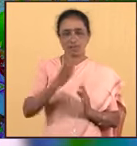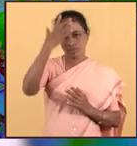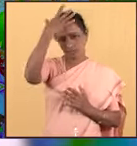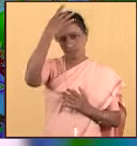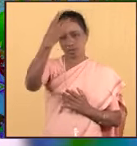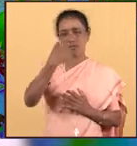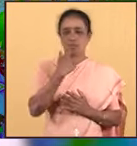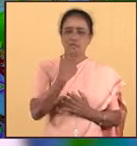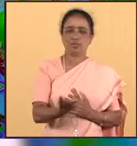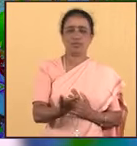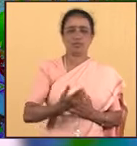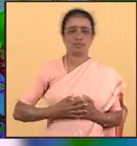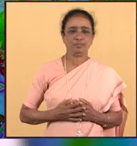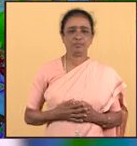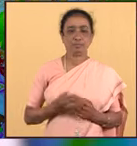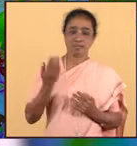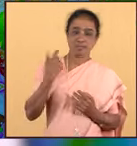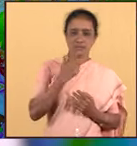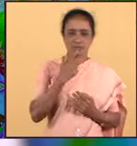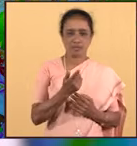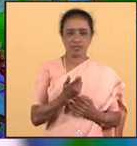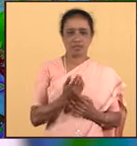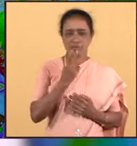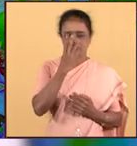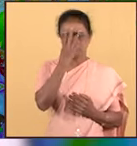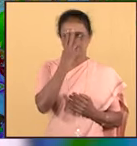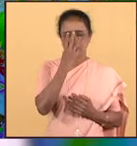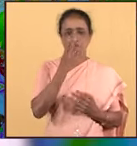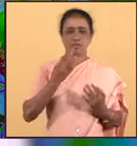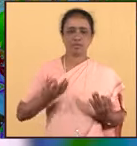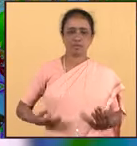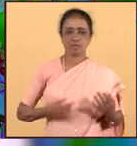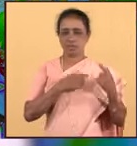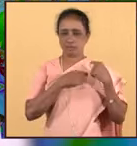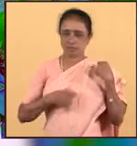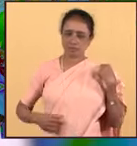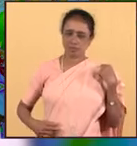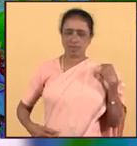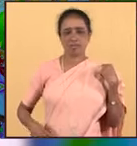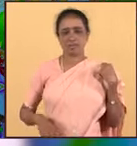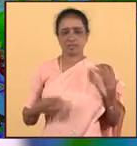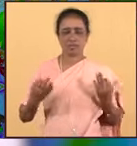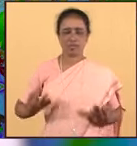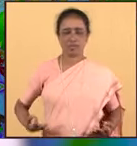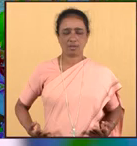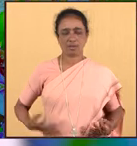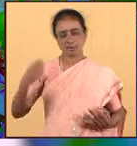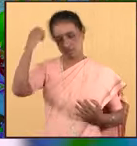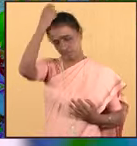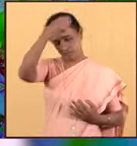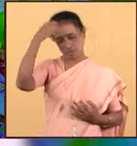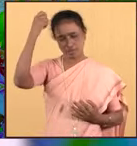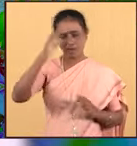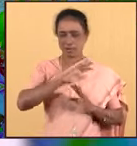நேருவின் கூற்று ஆகும். ஏற்கனவே சொன்ன மாதிரி இந்து, சமணம், பௌத்தம்னாலும் சரி, புத்தம்னாலும் சரி,